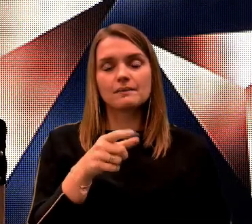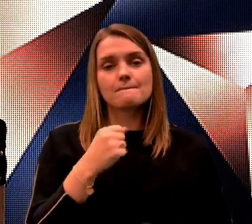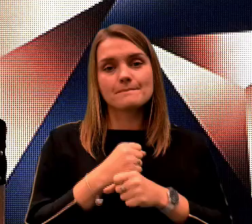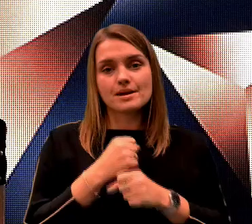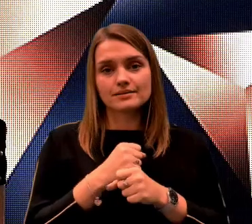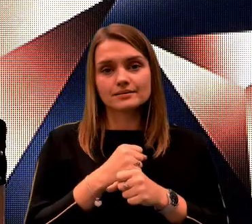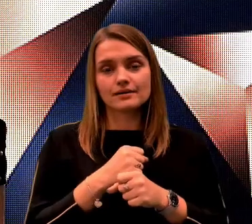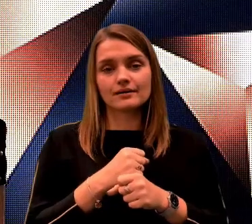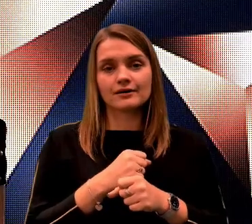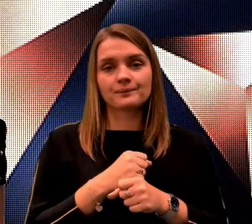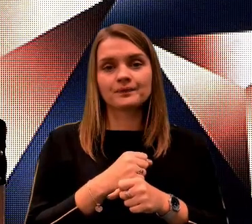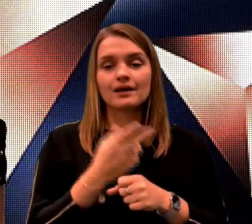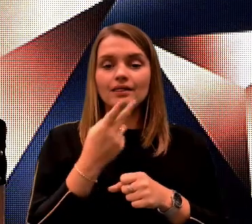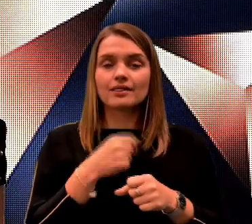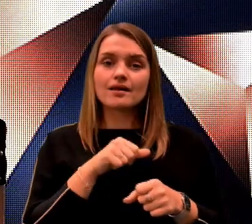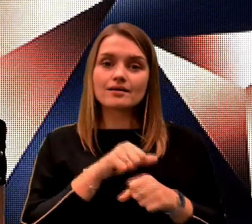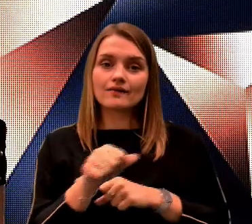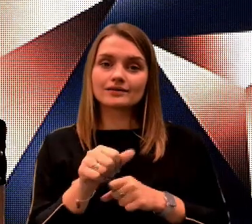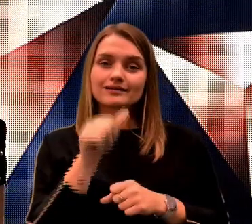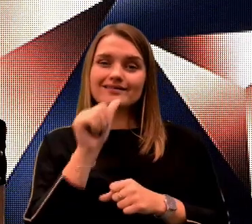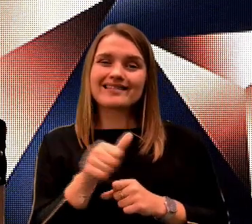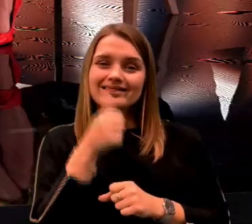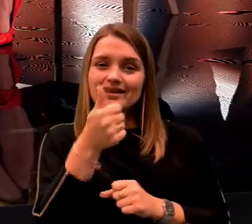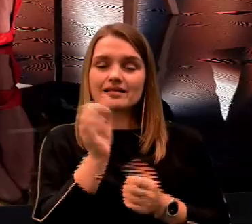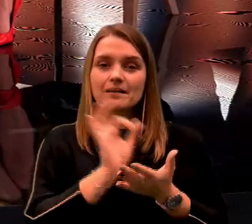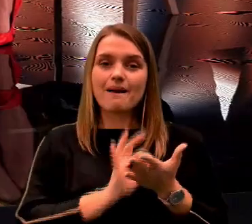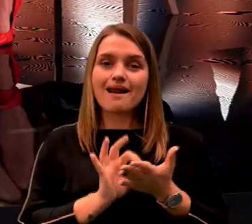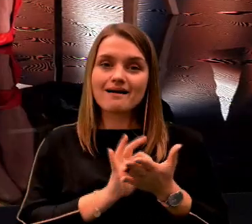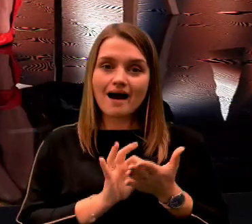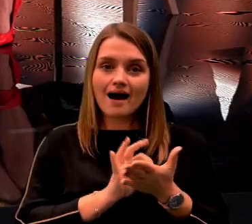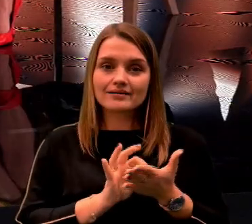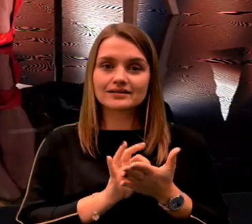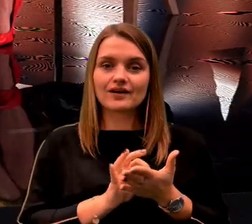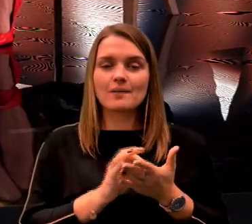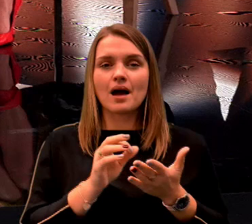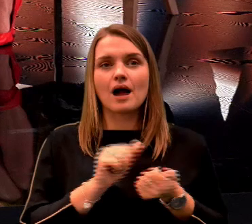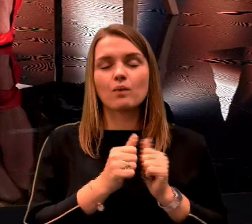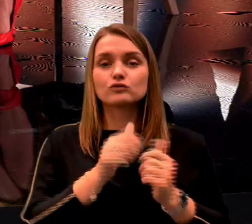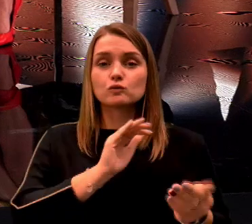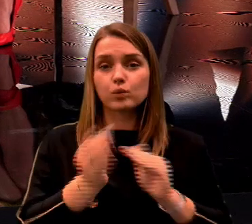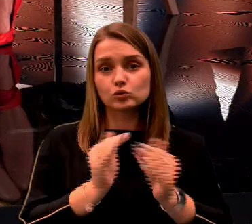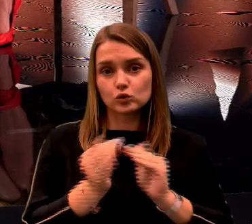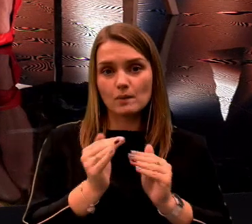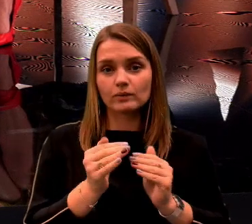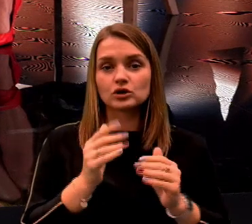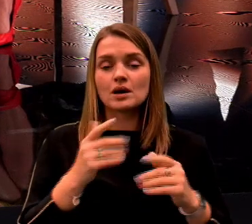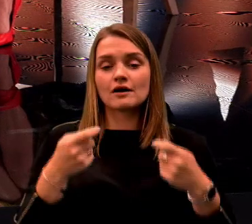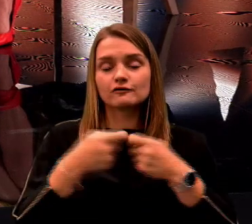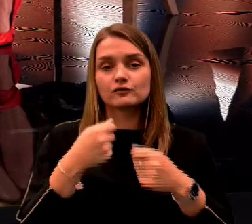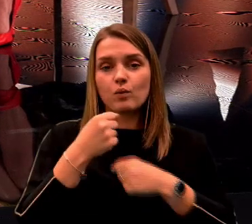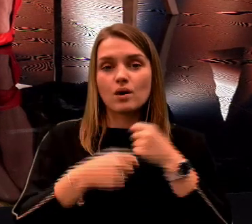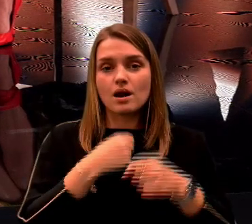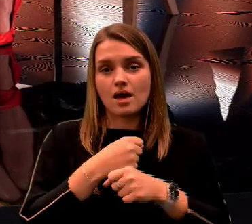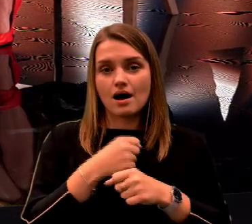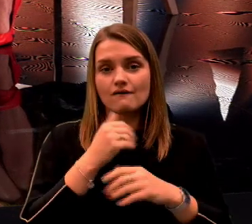jest jedynym lekarstwem na to, albo jedynym sposobem na to, żeby firma działała skutecznie i